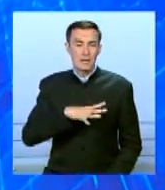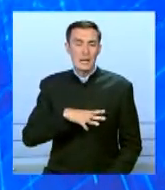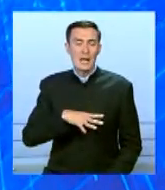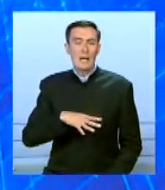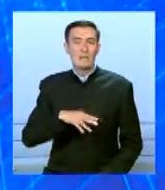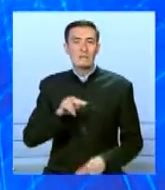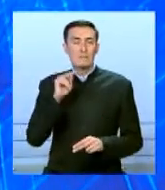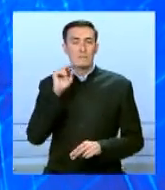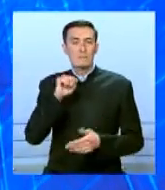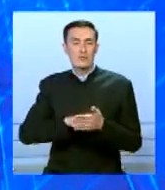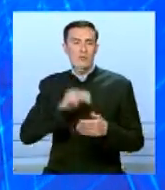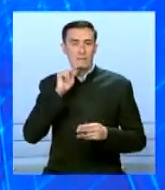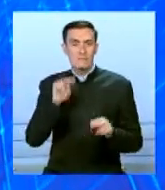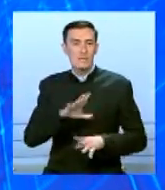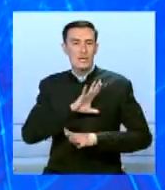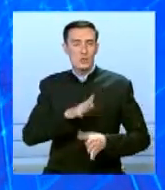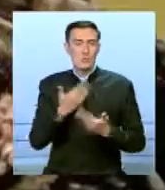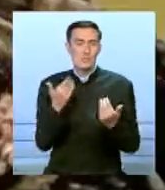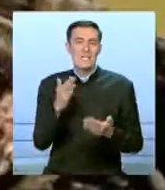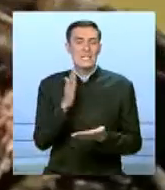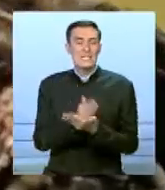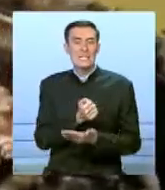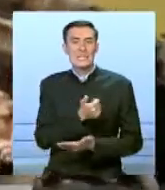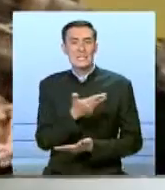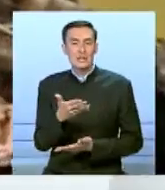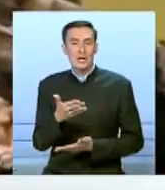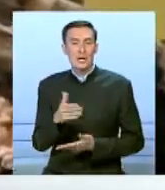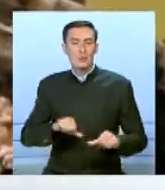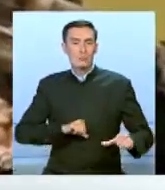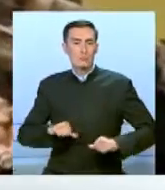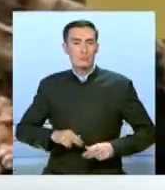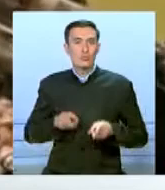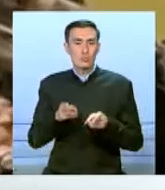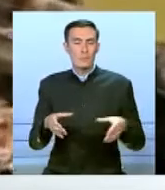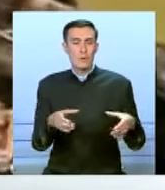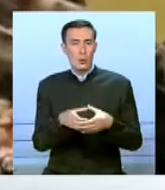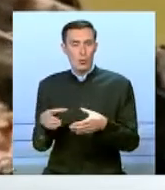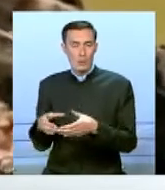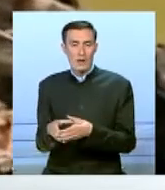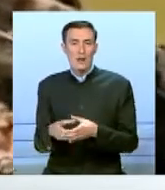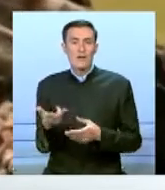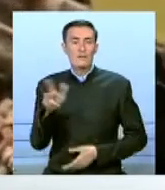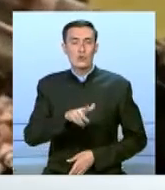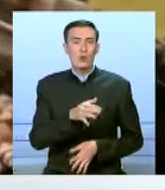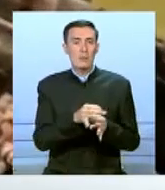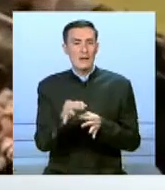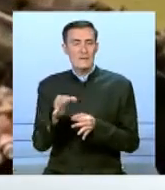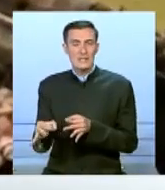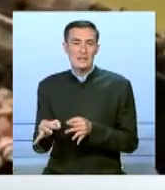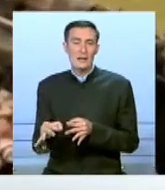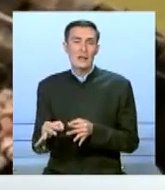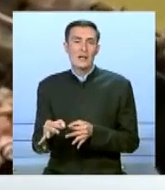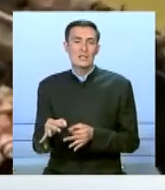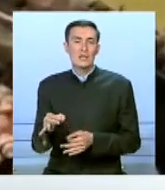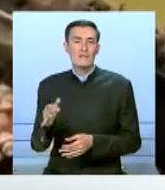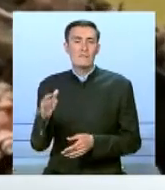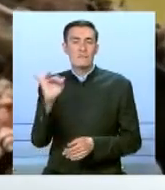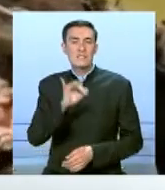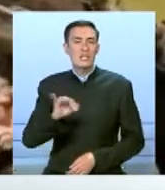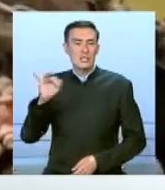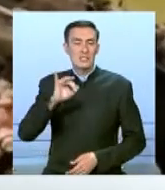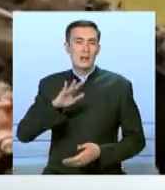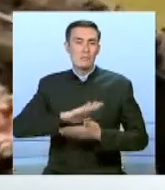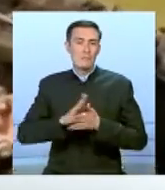никто на себя не взял. В этом районе действуют сразу несколько радикальных группировок. Отмечу, в 3 южных провинциях королевства, где в силу